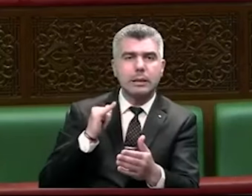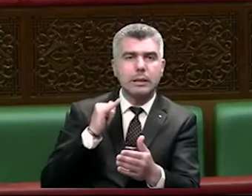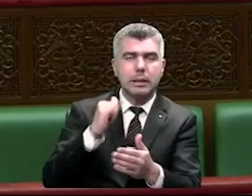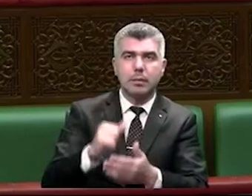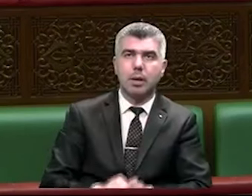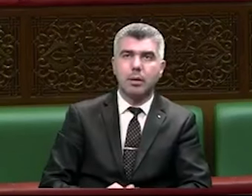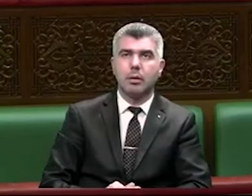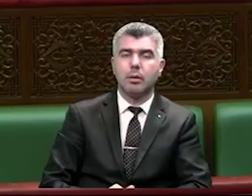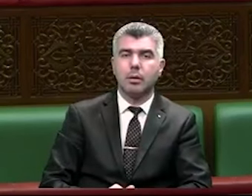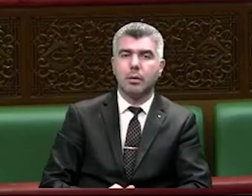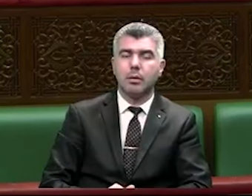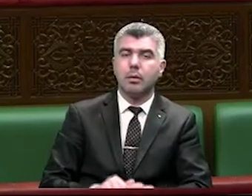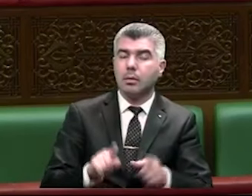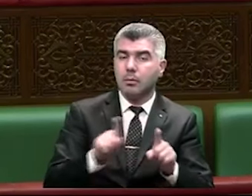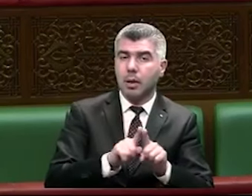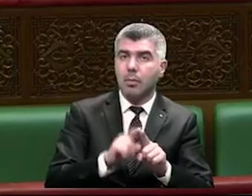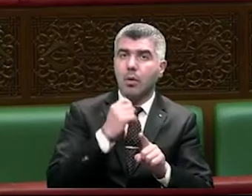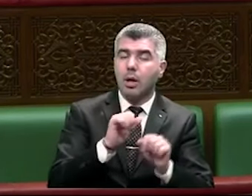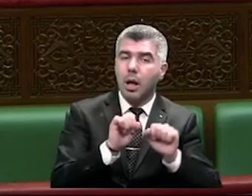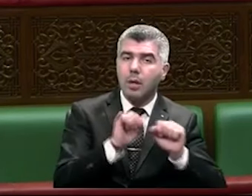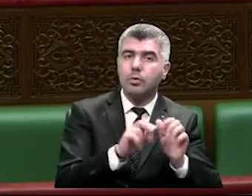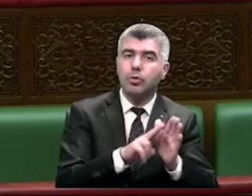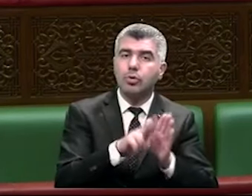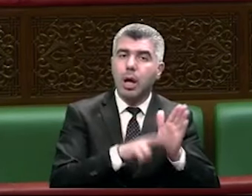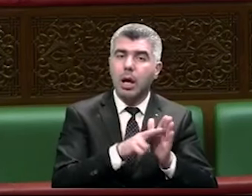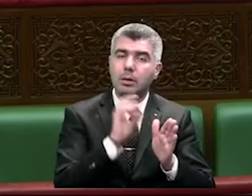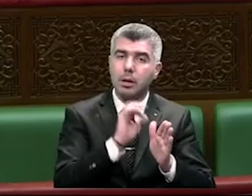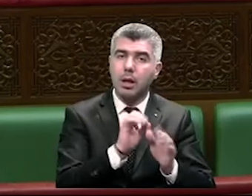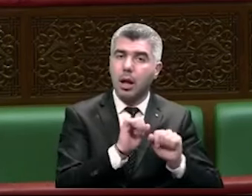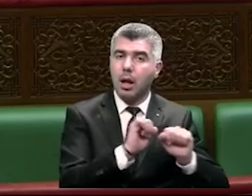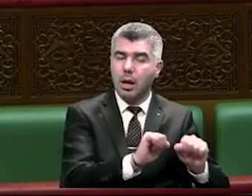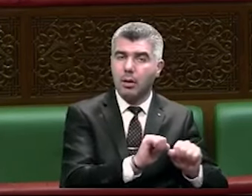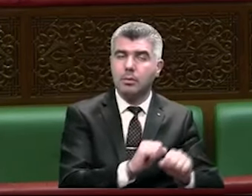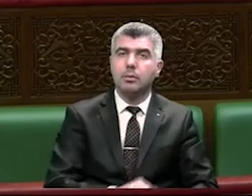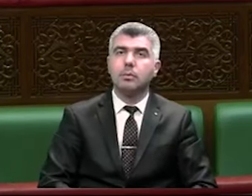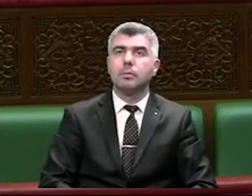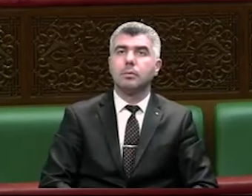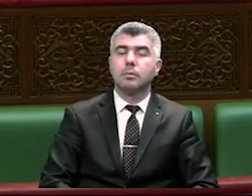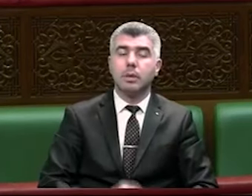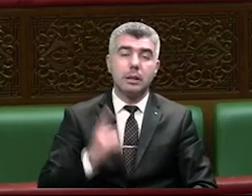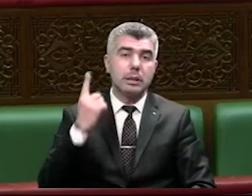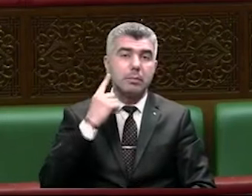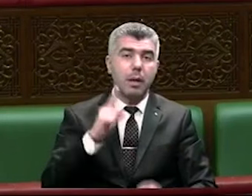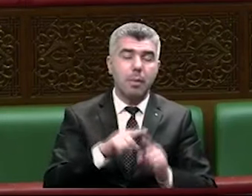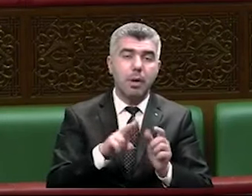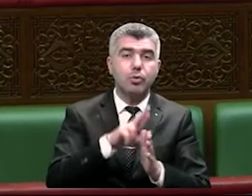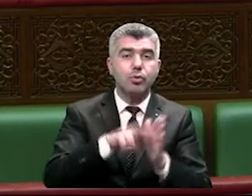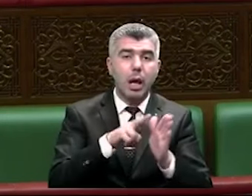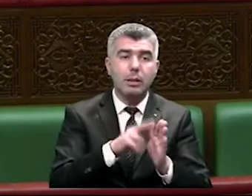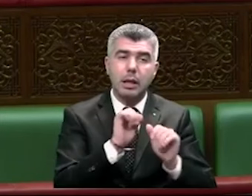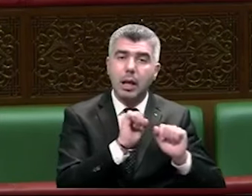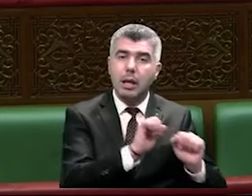مازال ما هزيتو اليد ديالكم على هذا الاختصاص ديال الجهه السيد الوزير كتقولو في حاليا كنسمع منكم ان الجهات هي ذات